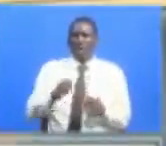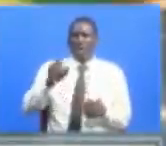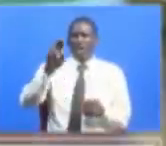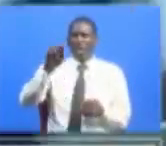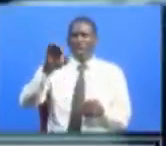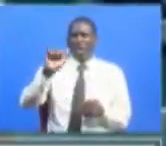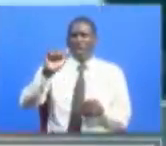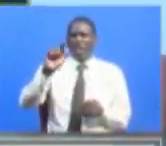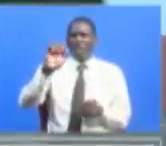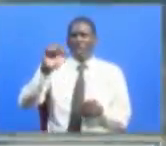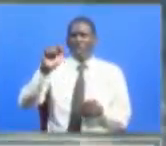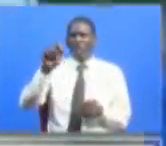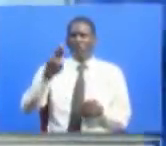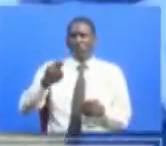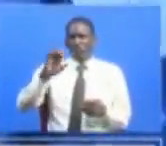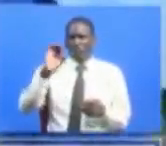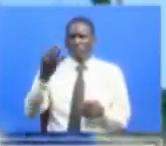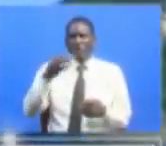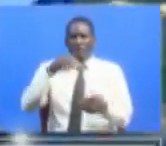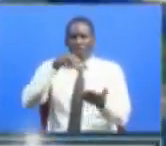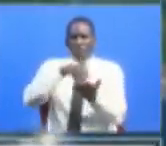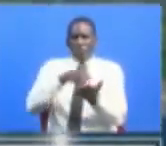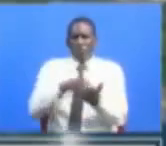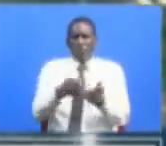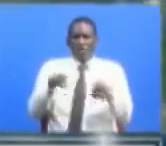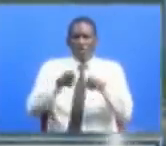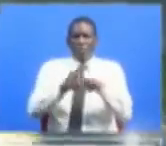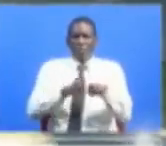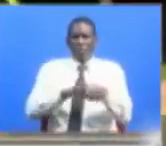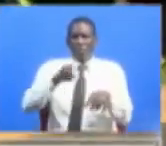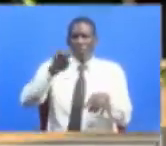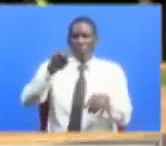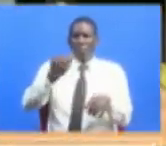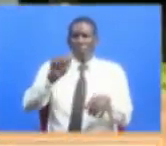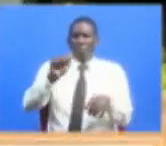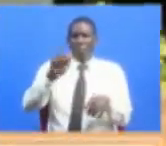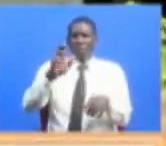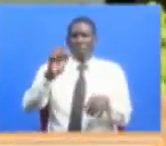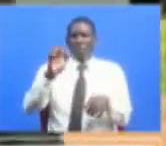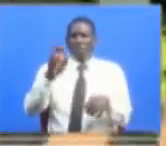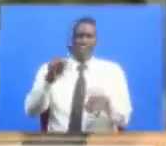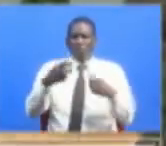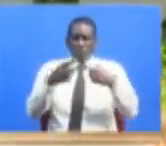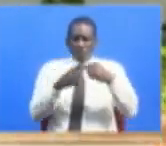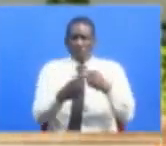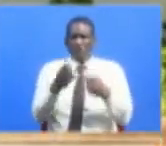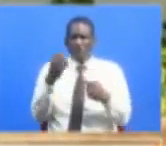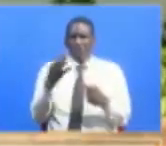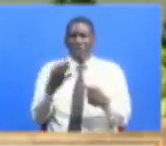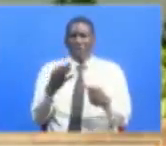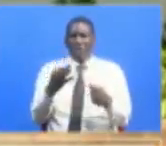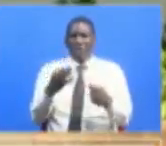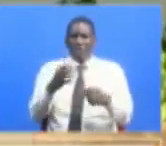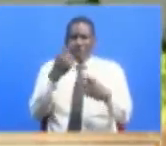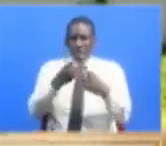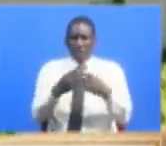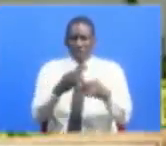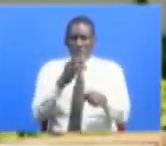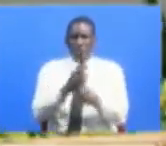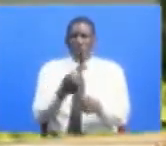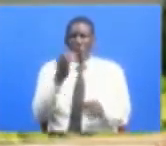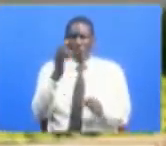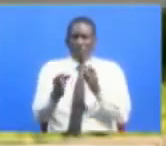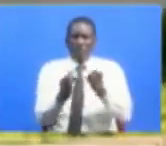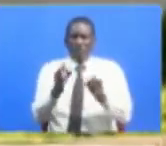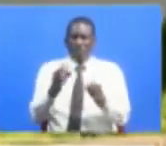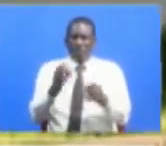akiambulia nafasi ya tatu. Wakati huo huo, Martine Kathurima mwenye umri wa miaka 65 alihitaji muda dakika 33 na sekunde